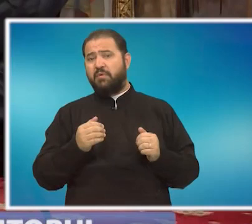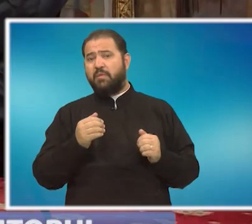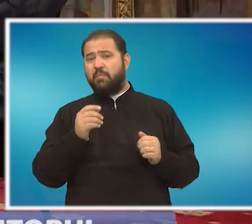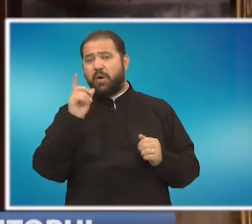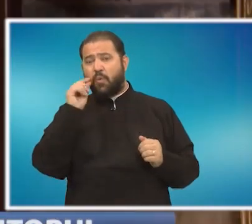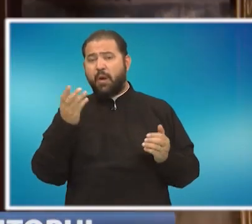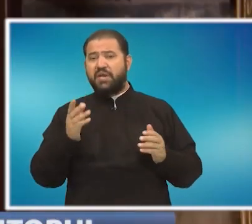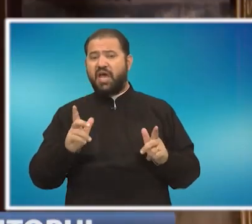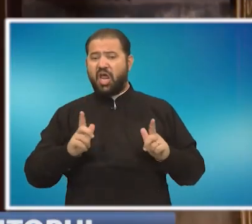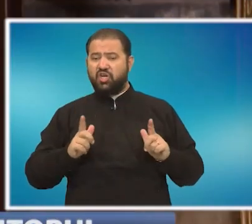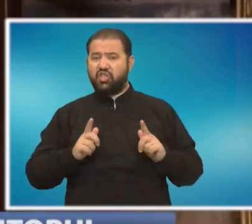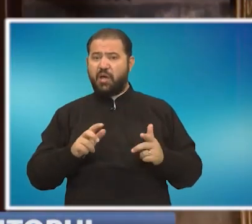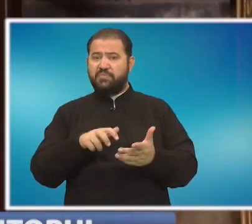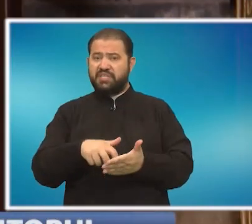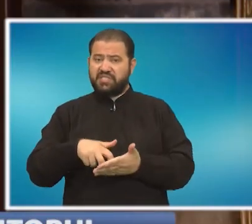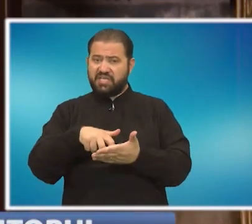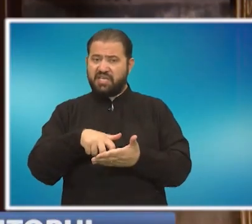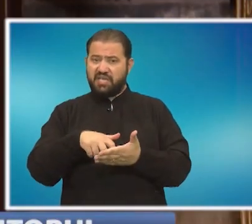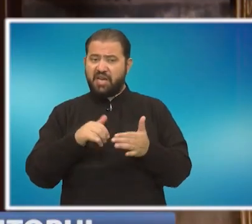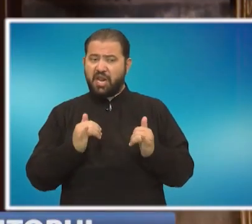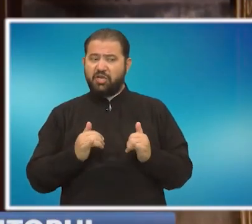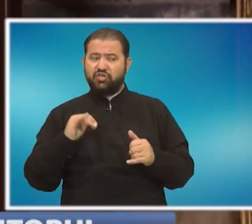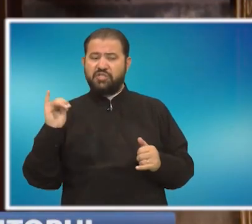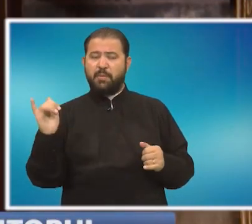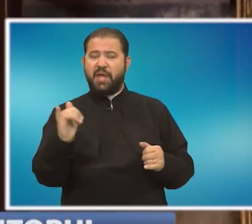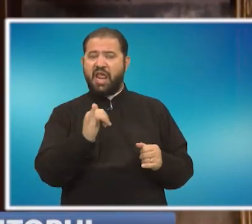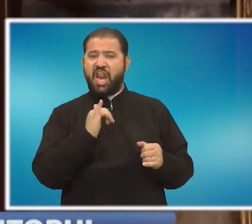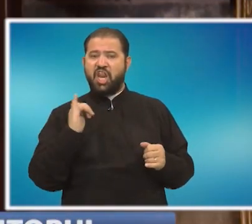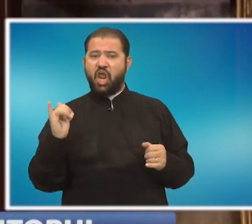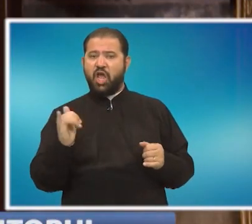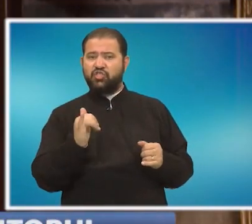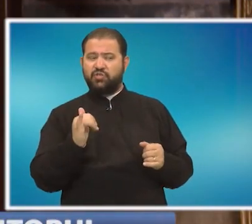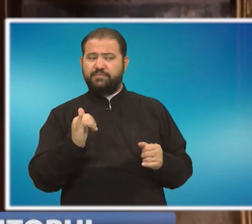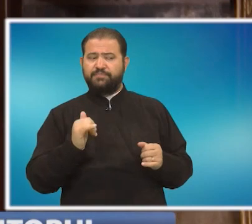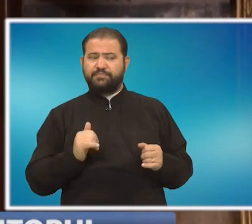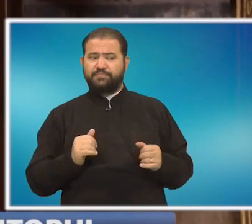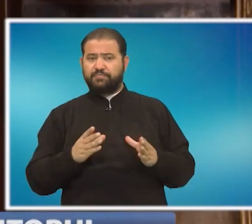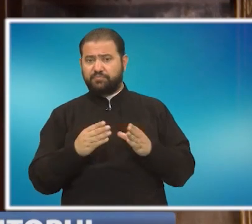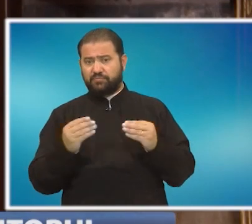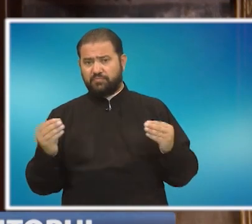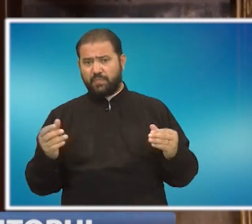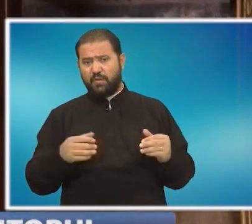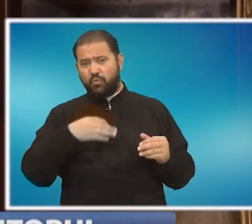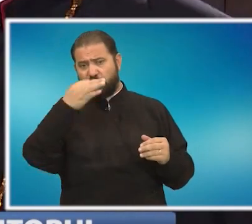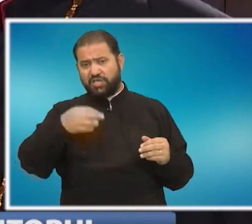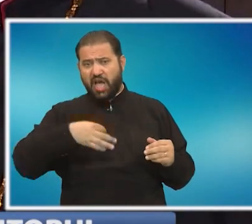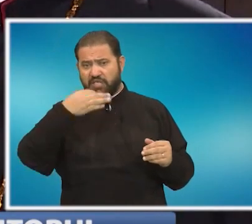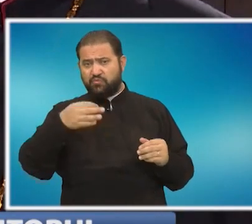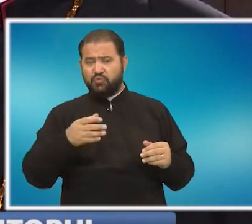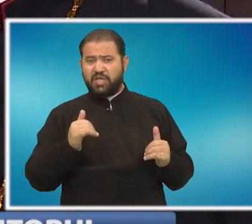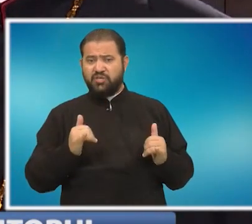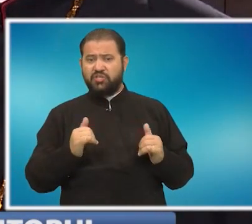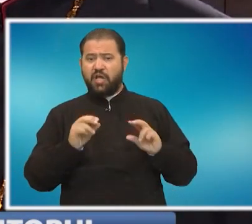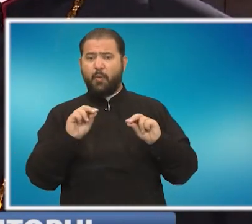la și stau la rând la acest pelerinaj și mulți au spus, au